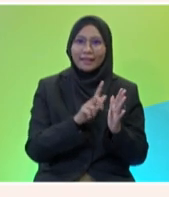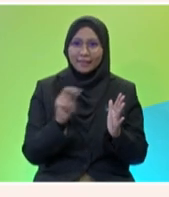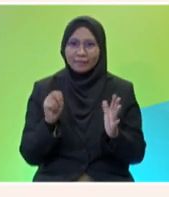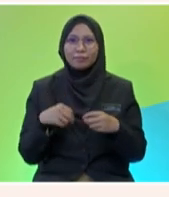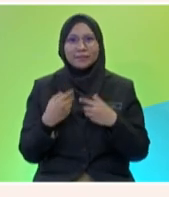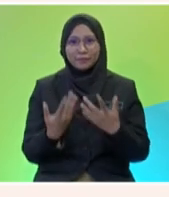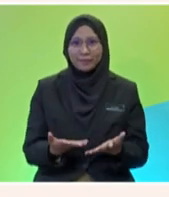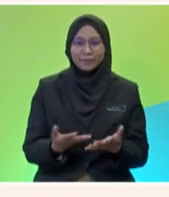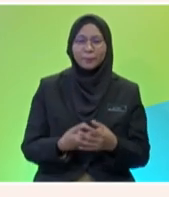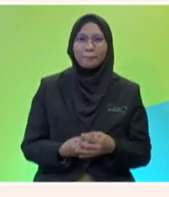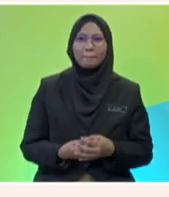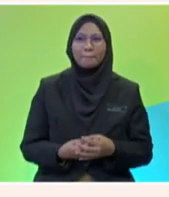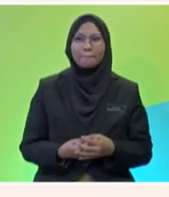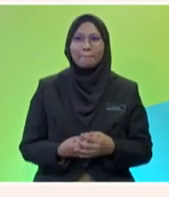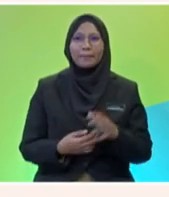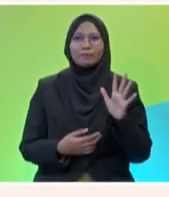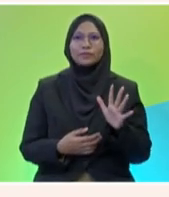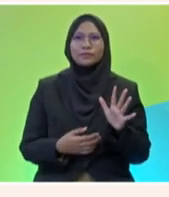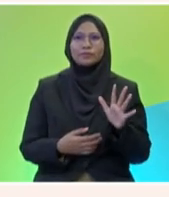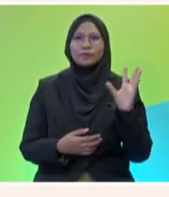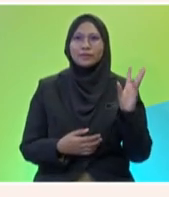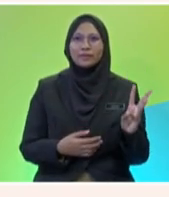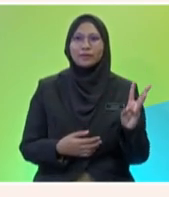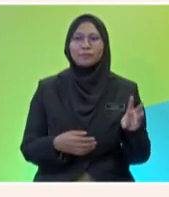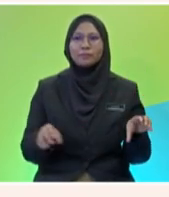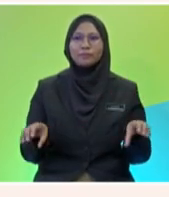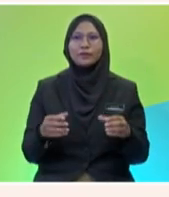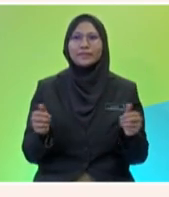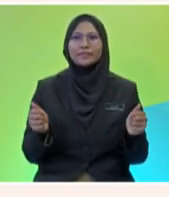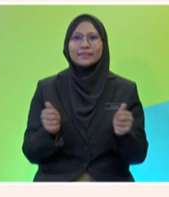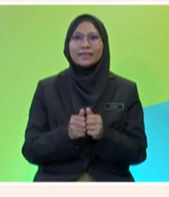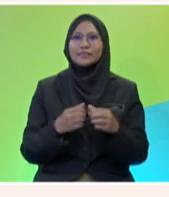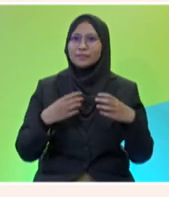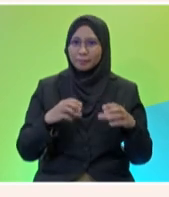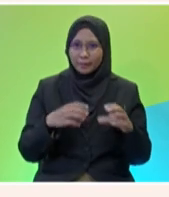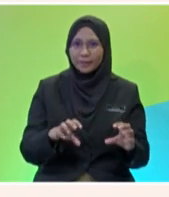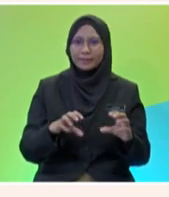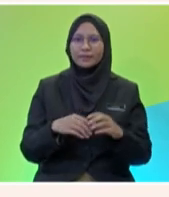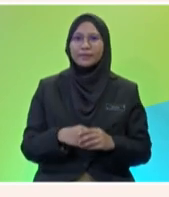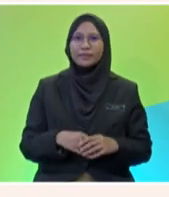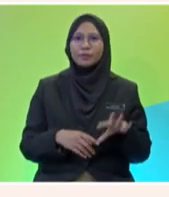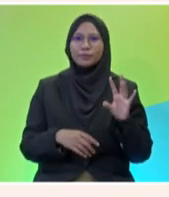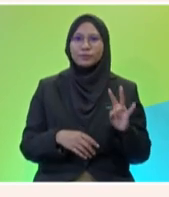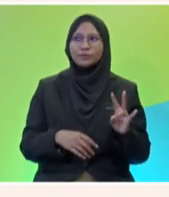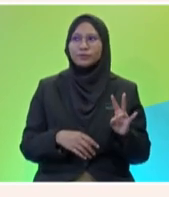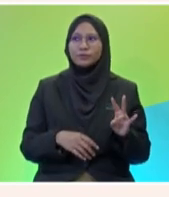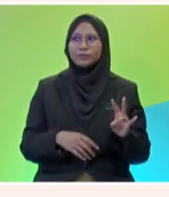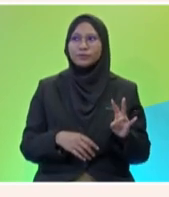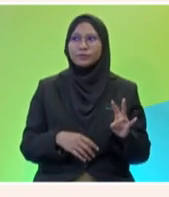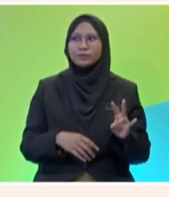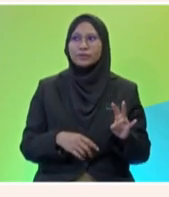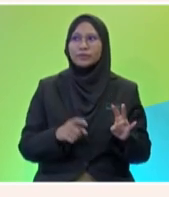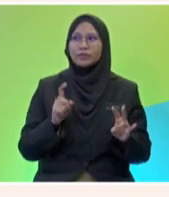dapat dijalankan dengan cepat Oke seterusnya maklumat yang diberikan oleh agensi penghematan awam